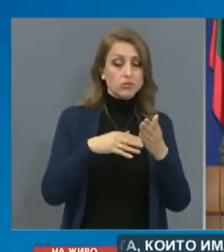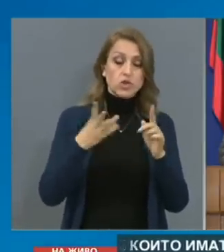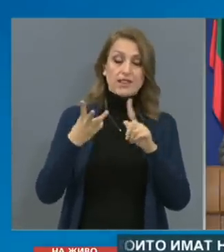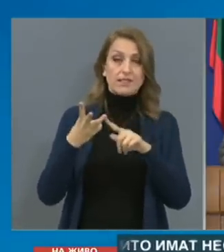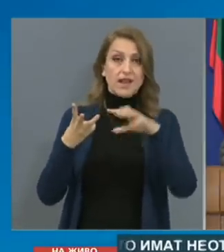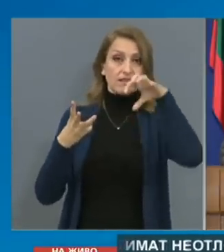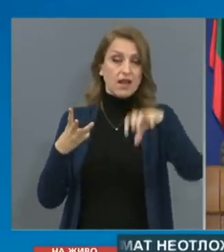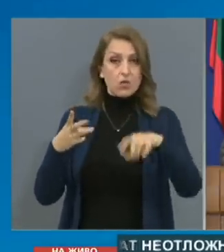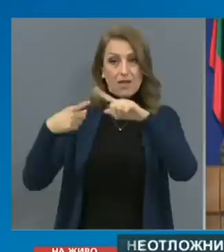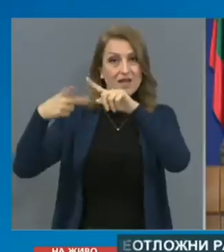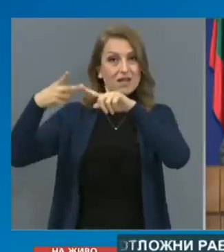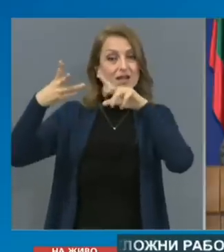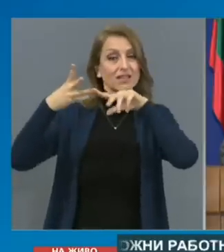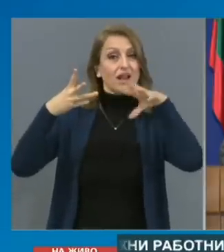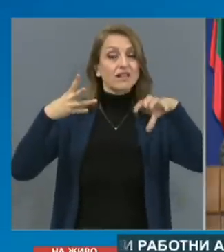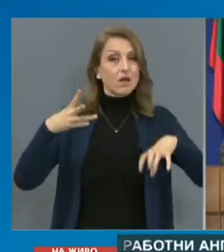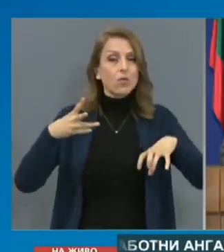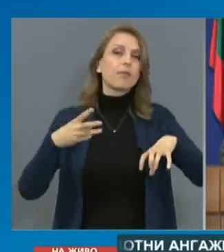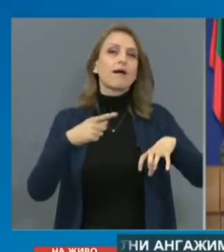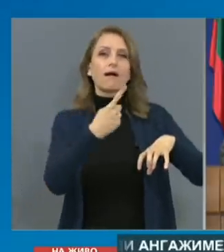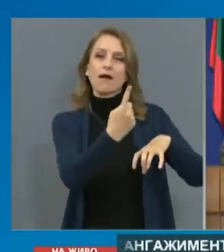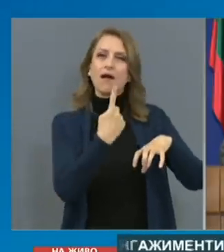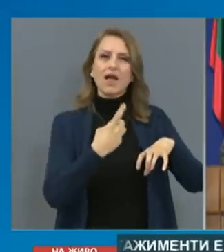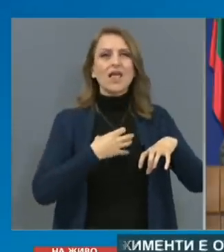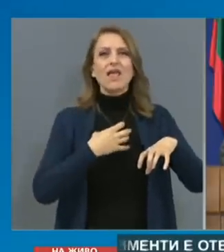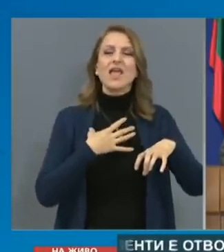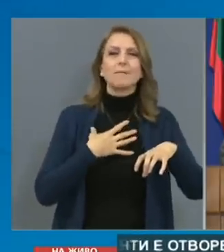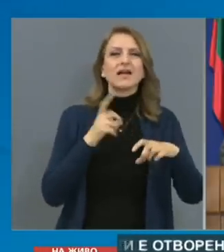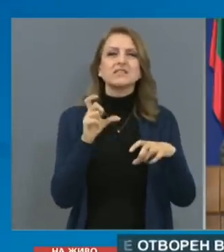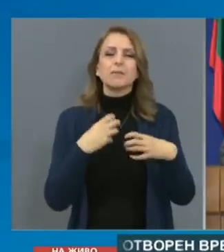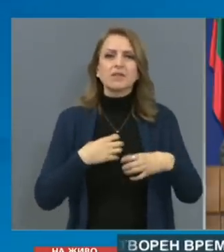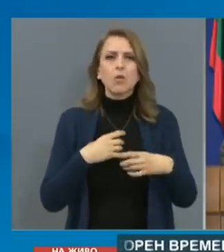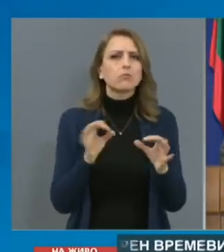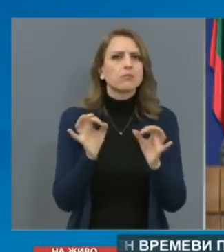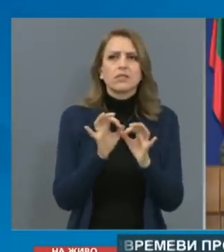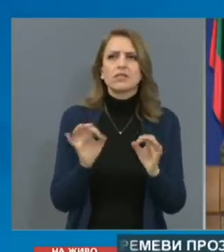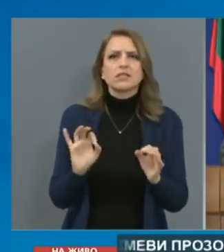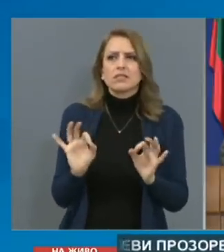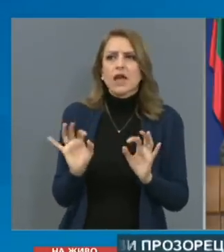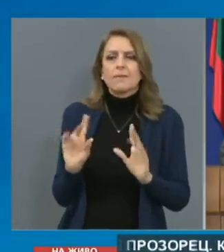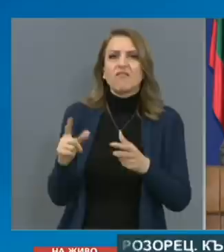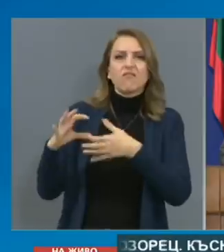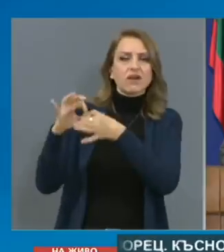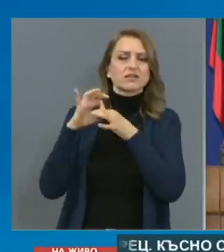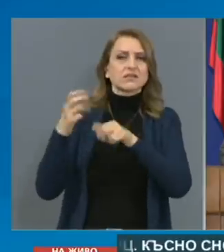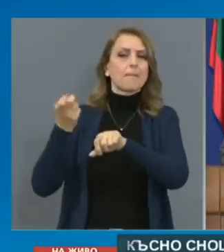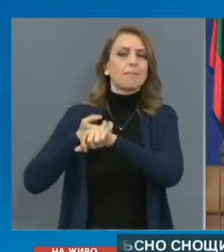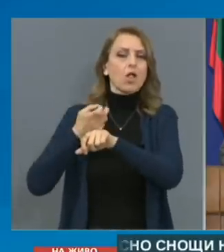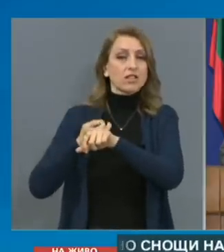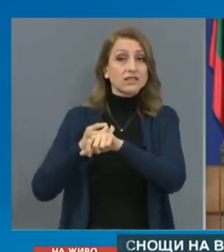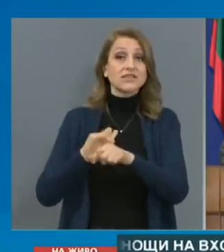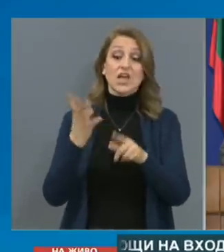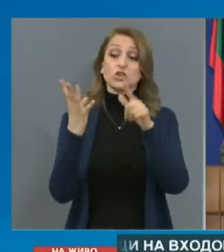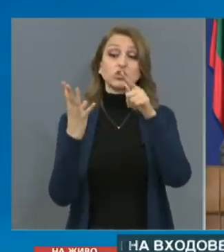Третата група е симптоматични лица, които нямат връзка с никакви болнични настанявания. И